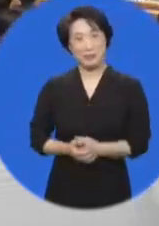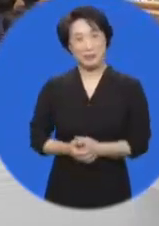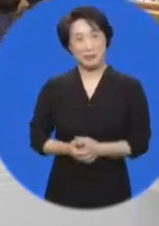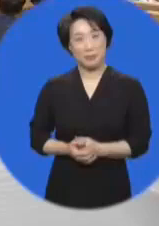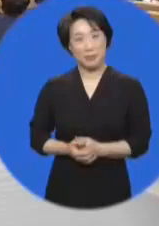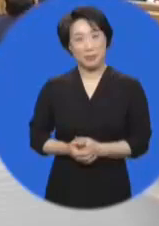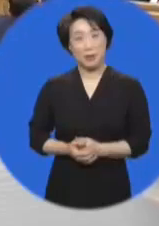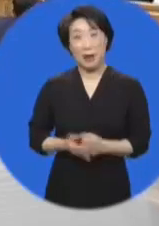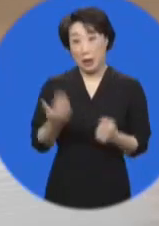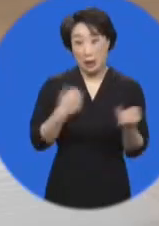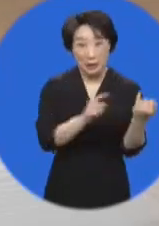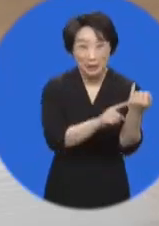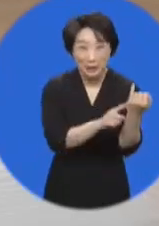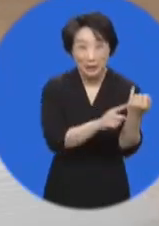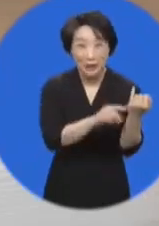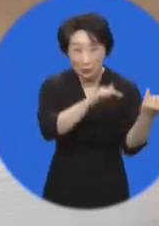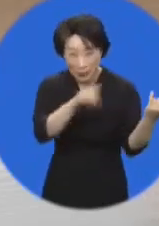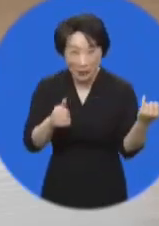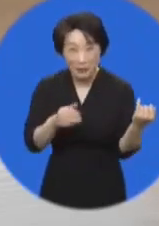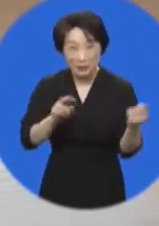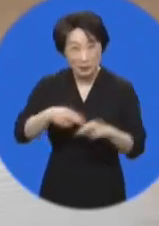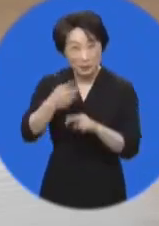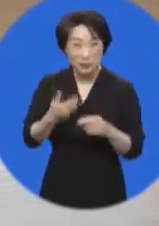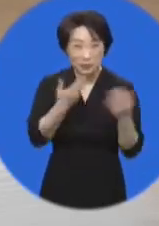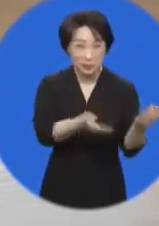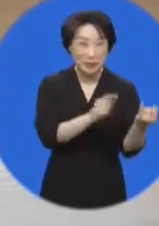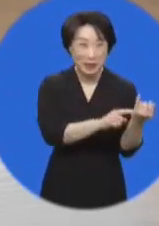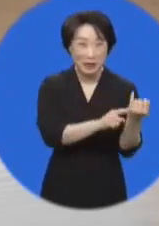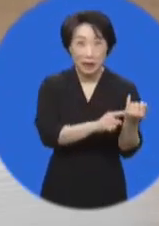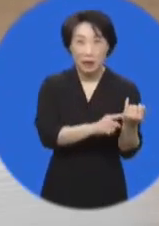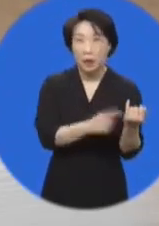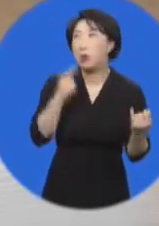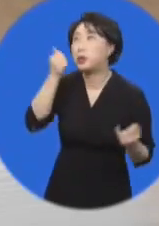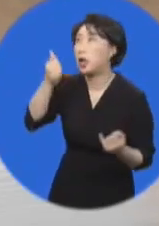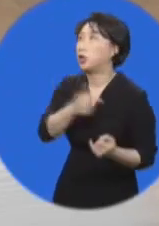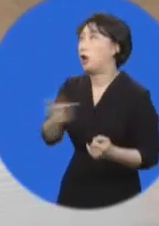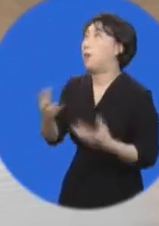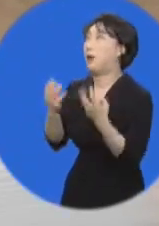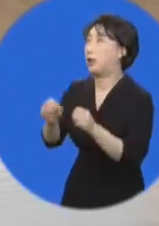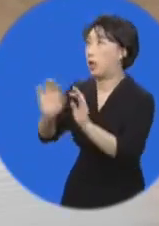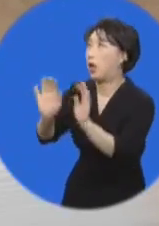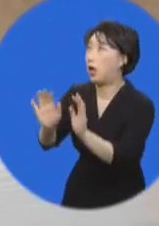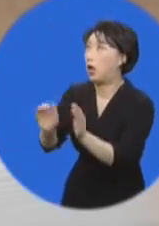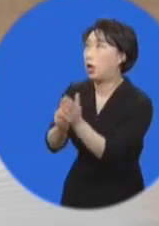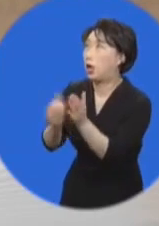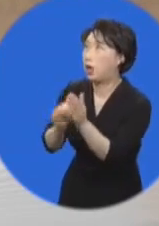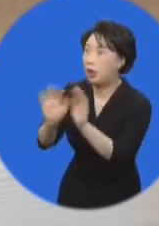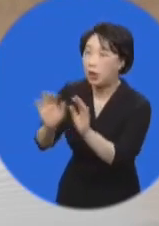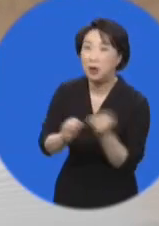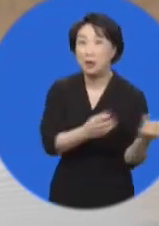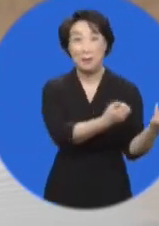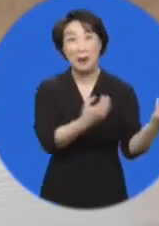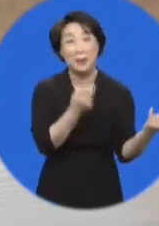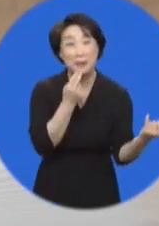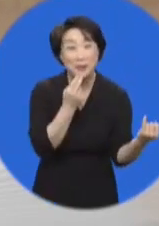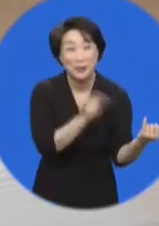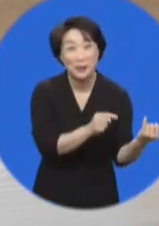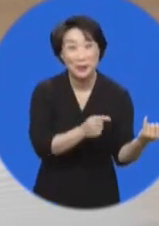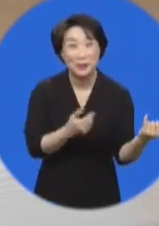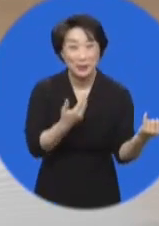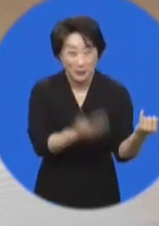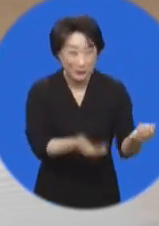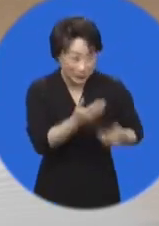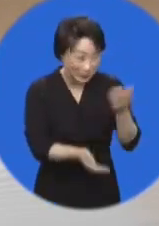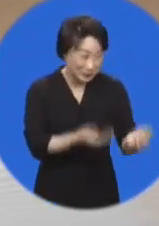아까 정이 나와서 주는 대로 다 받잖아요. 목사님 너무 많아요. 그만 주세요. 절대 안 참아요. 주는 대로